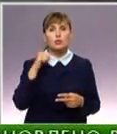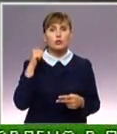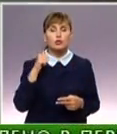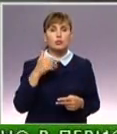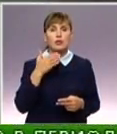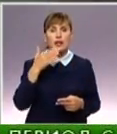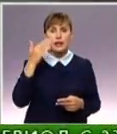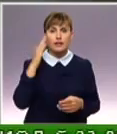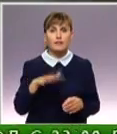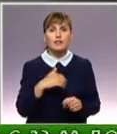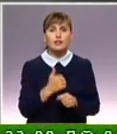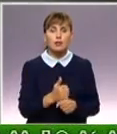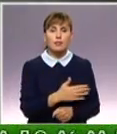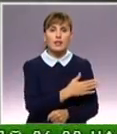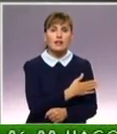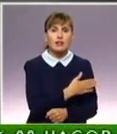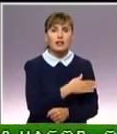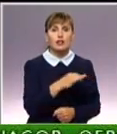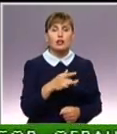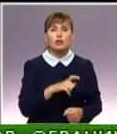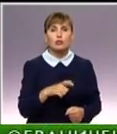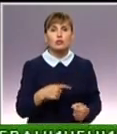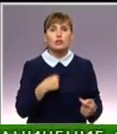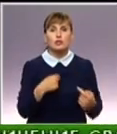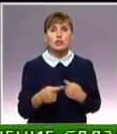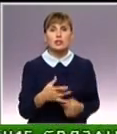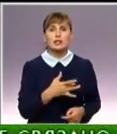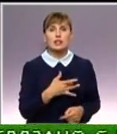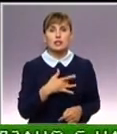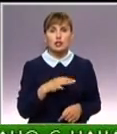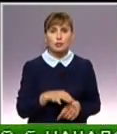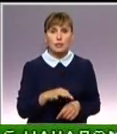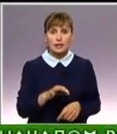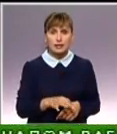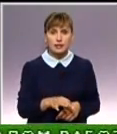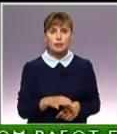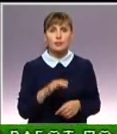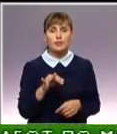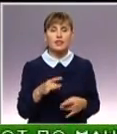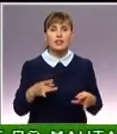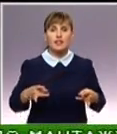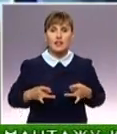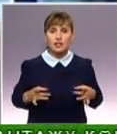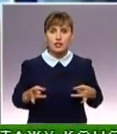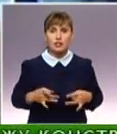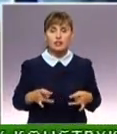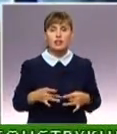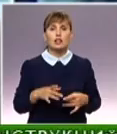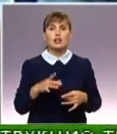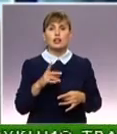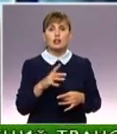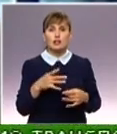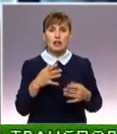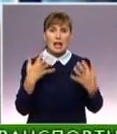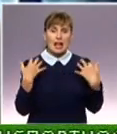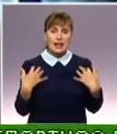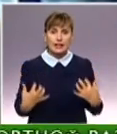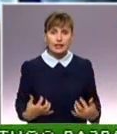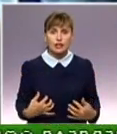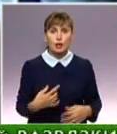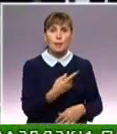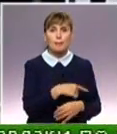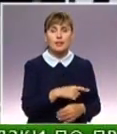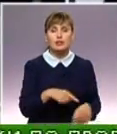летом. В основном гипертоники, люди, страдающие сердечно-сосудистыми заболеваниями, неврологическими, ревматическими и аллергией.